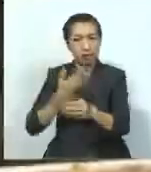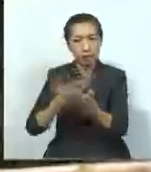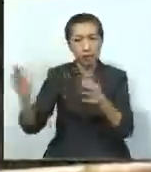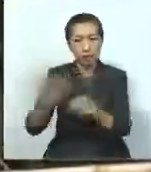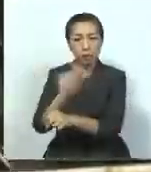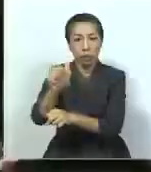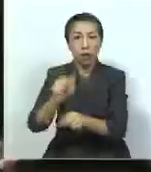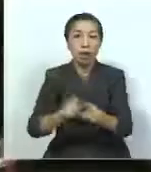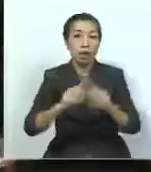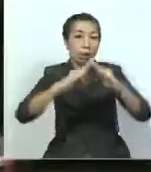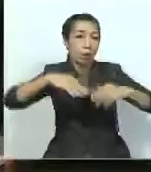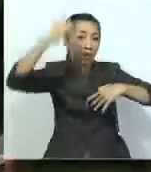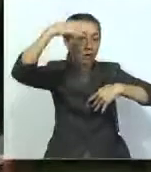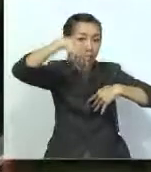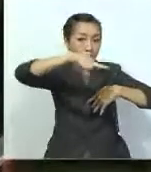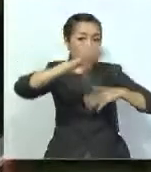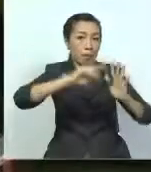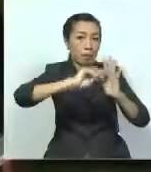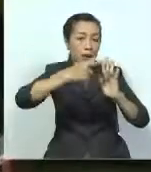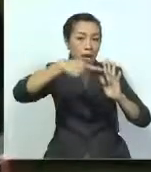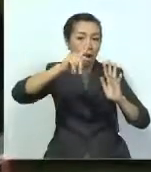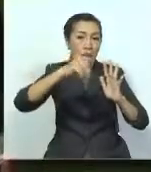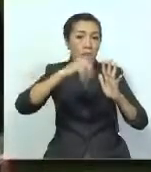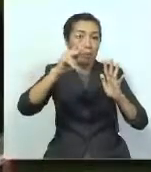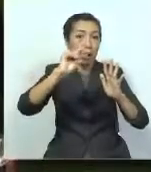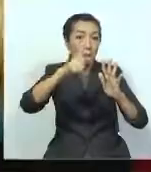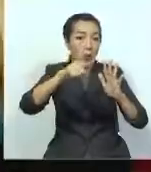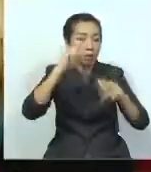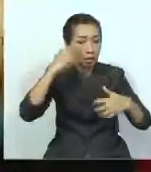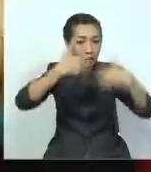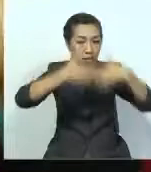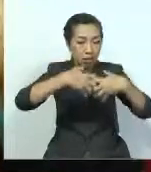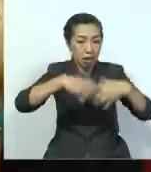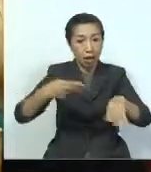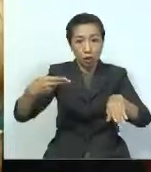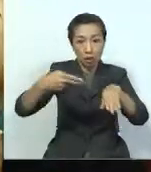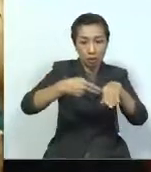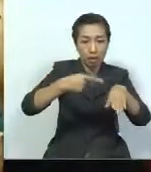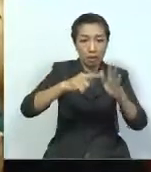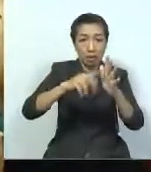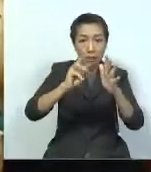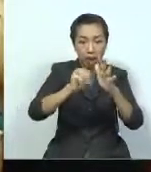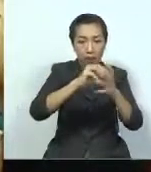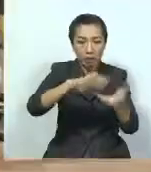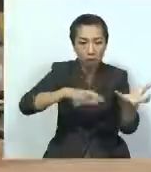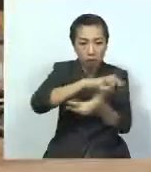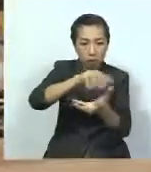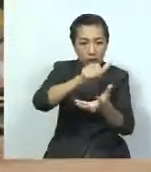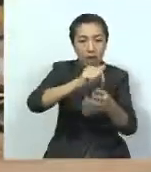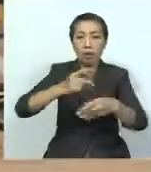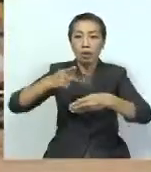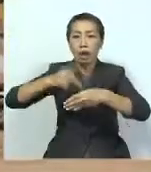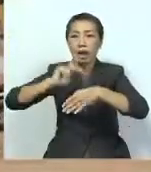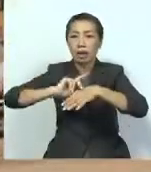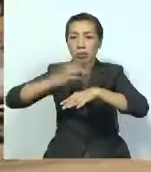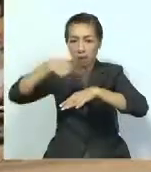โรงไฟฟ้าพลังความร้อนบางปะกงหน่วยที่3ให้สามารถเดินเครื่องผลิตไฟฟ้าโดยใช้น้ำมันปาล์มดิบร่วมกับก๊าซธรรม